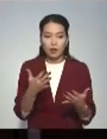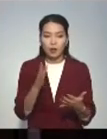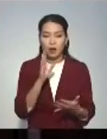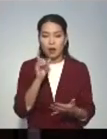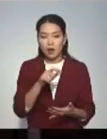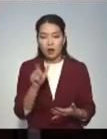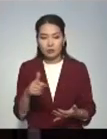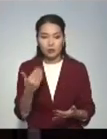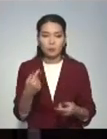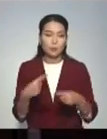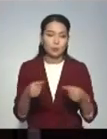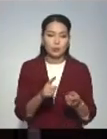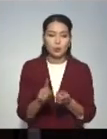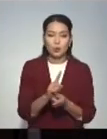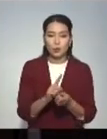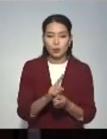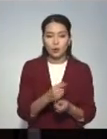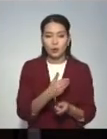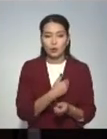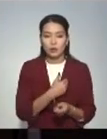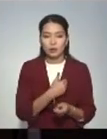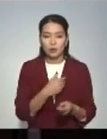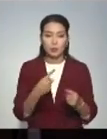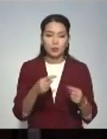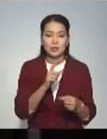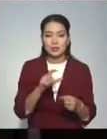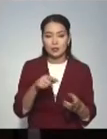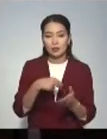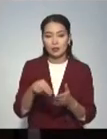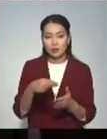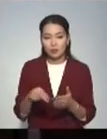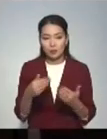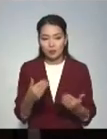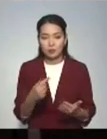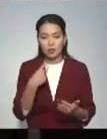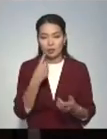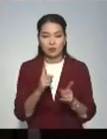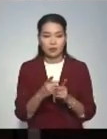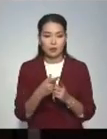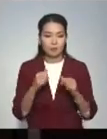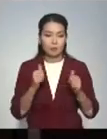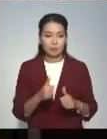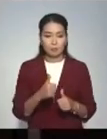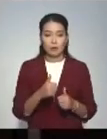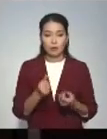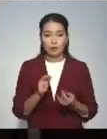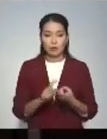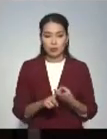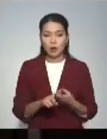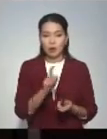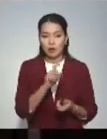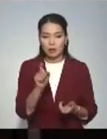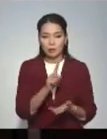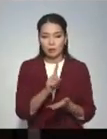белгі бір өзгерістерге ие болатын болса, немесе бір заттарда алатын болса, немесе сыртқы келбетін өзгертетін болса, адамда да санасыз түрде